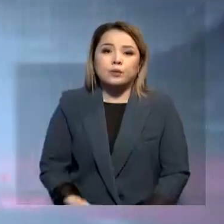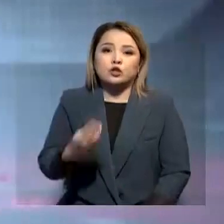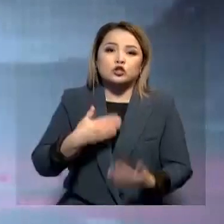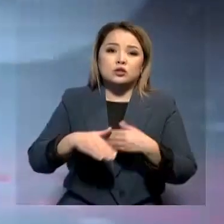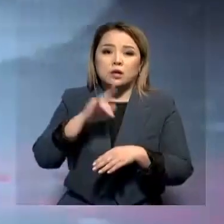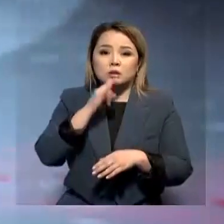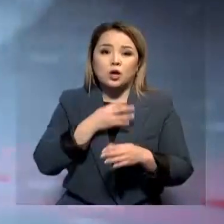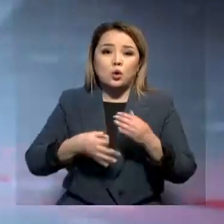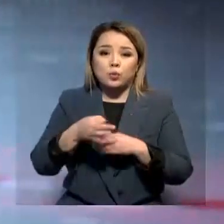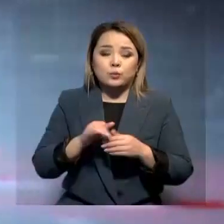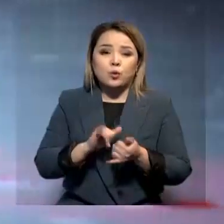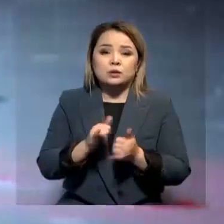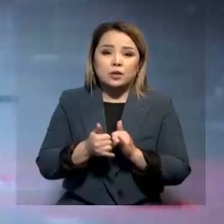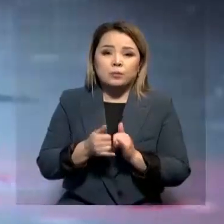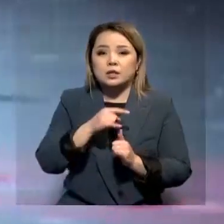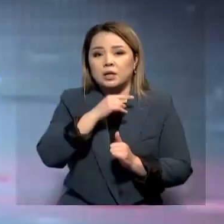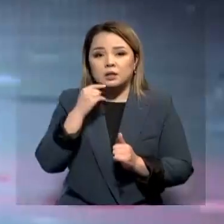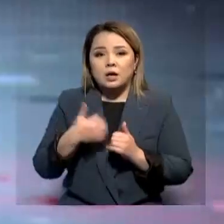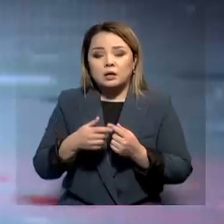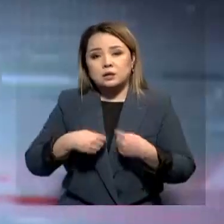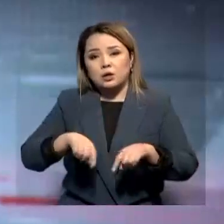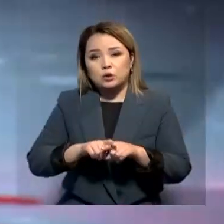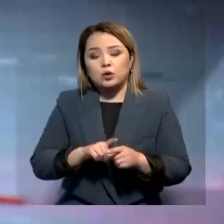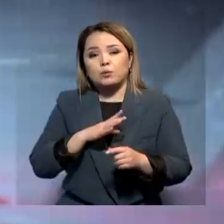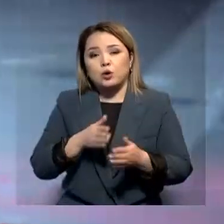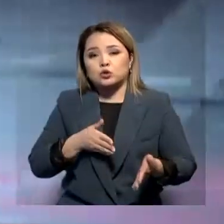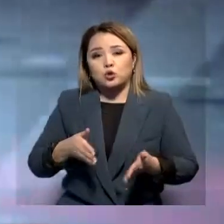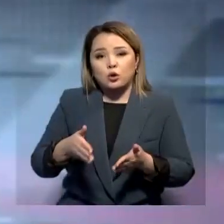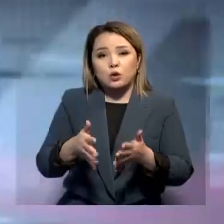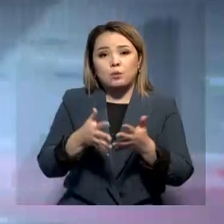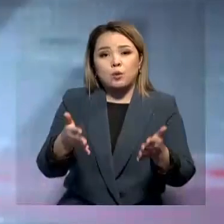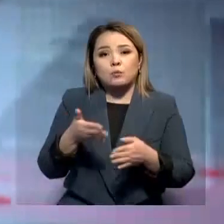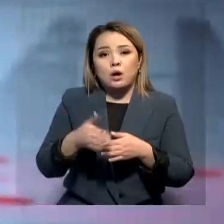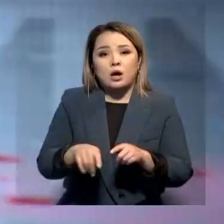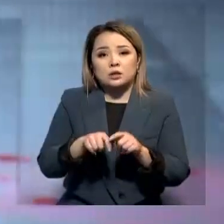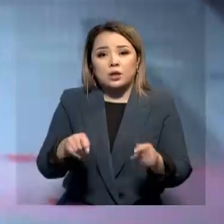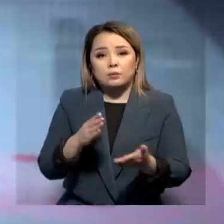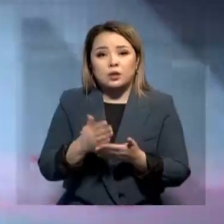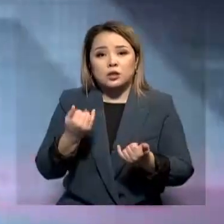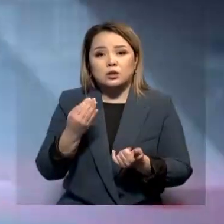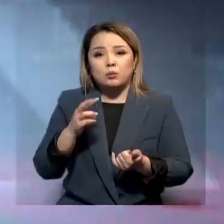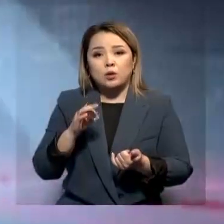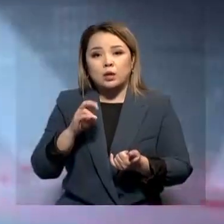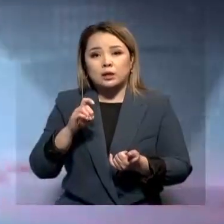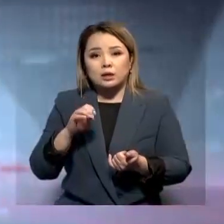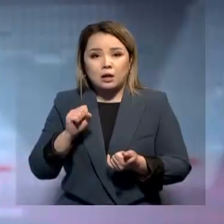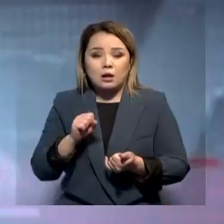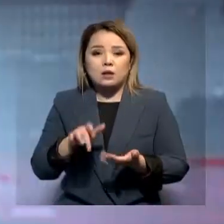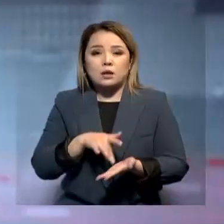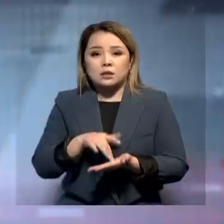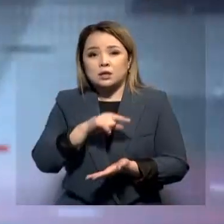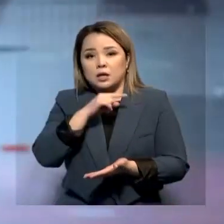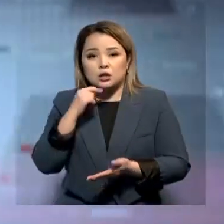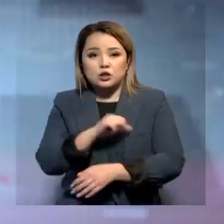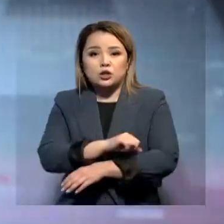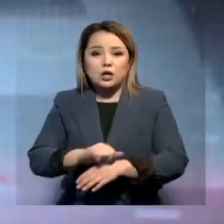Шығыс Қазақстан облысында Өскемен мен Ресей арасындағы күре жолдың басым бөлігі ашылды. Бірақ Шемонаиха қаласынан Ресей шекарасына